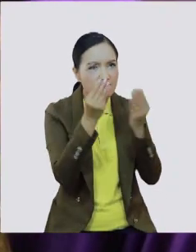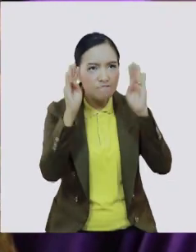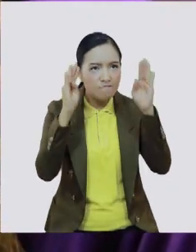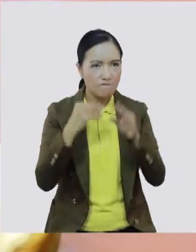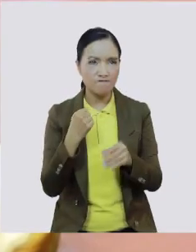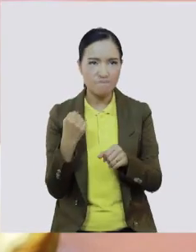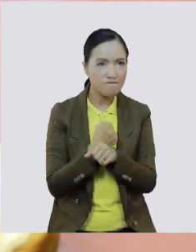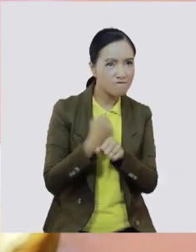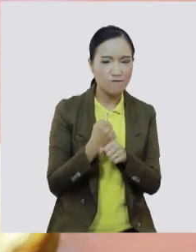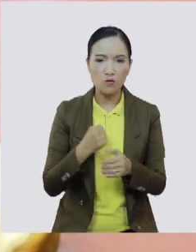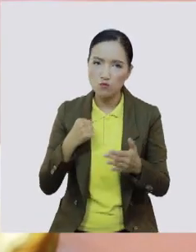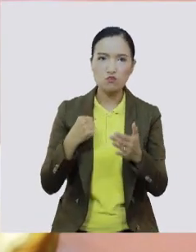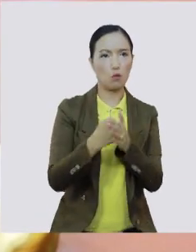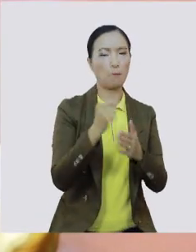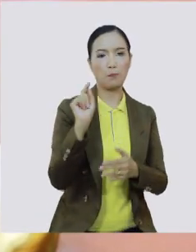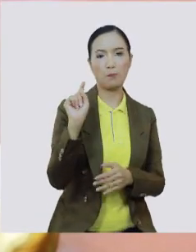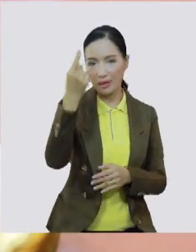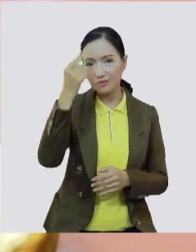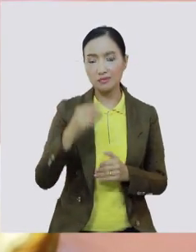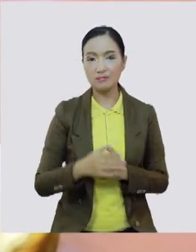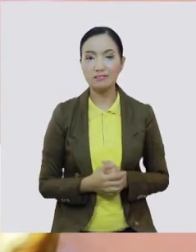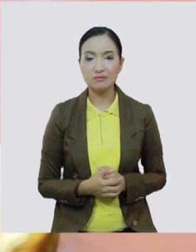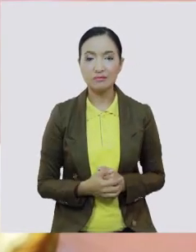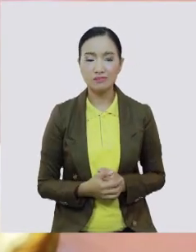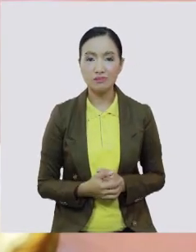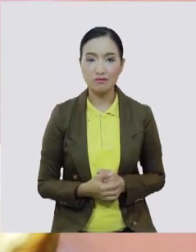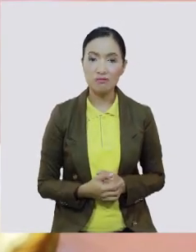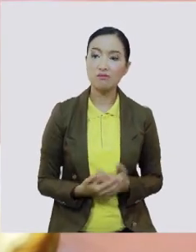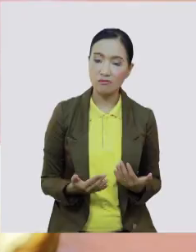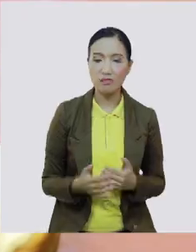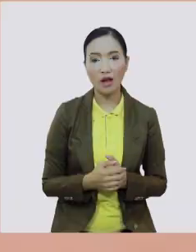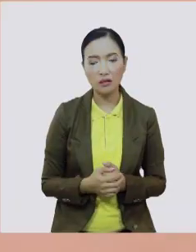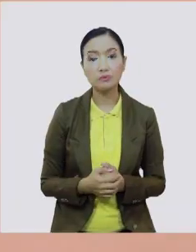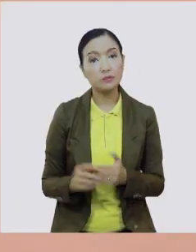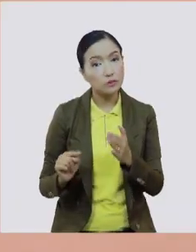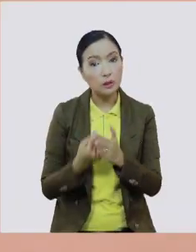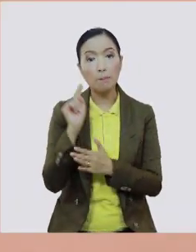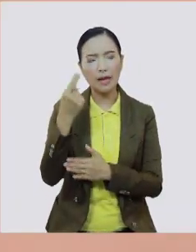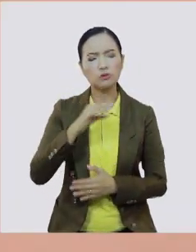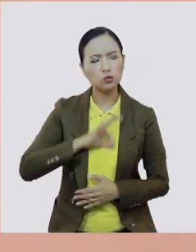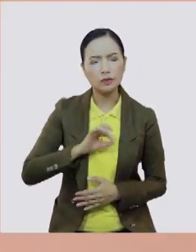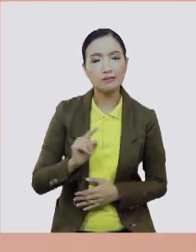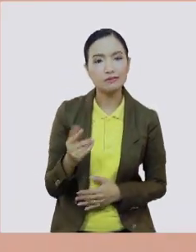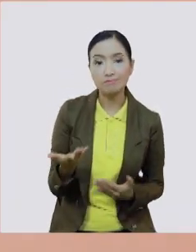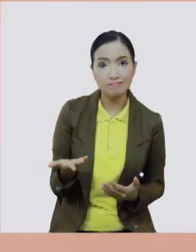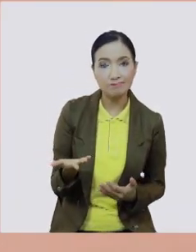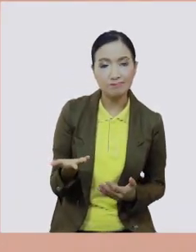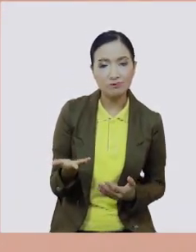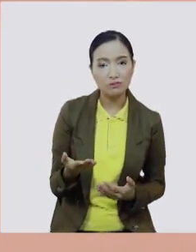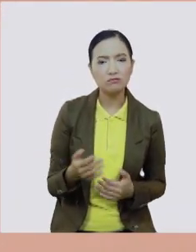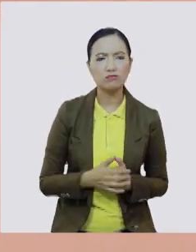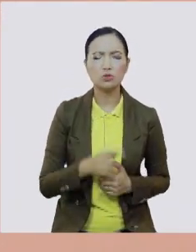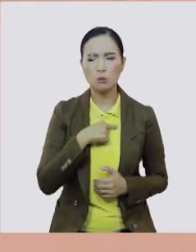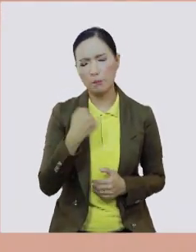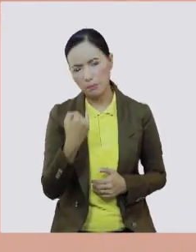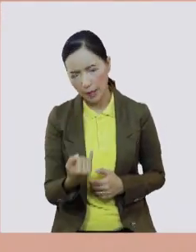า แล้วเรากลับมาฮึดกลับมาสู้กลับมาเริ่มต้นใหม่ด้วยความรู้สึกอย่างไรครับเวลาคนมันเ